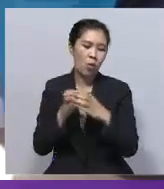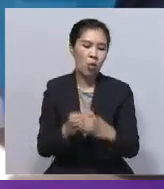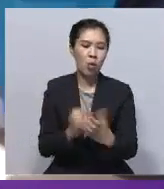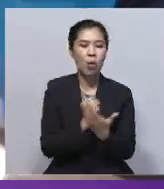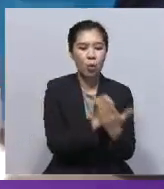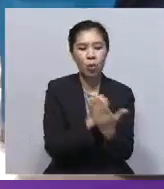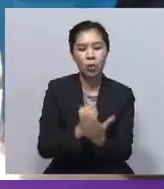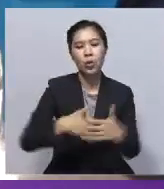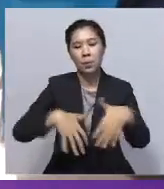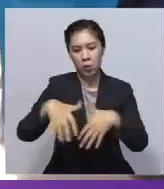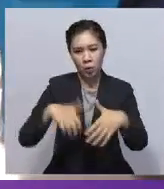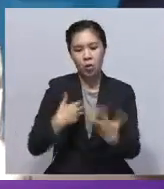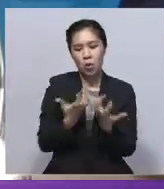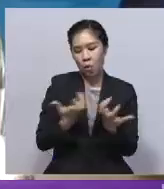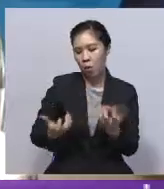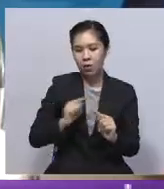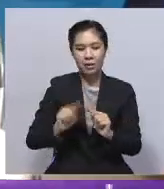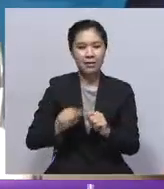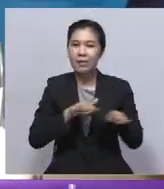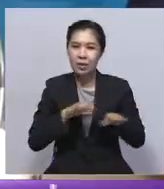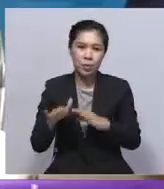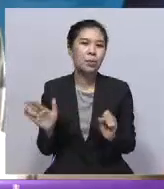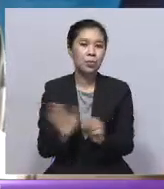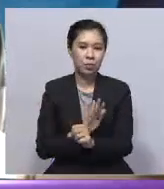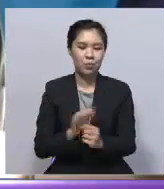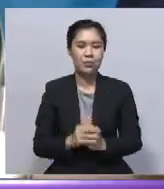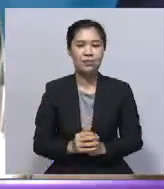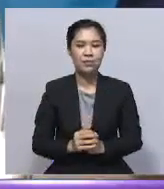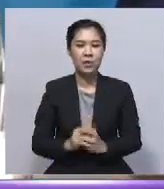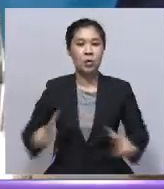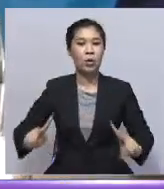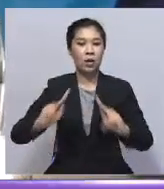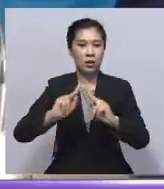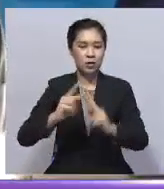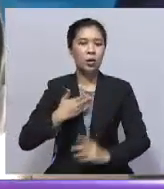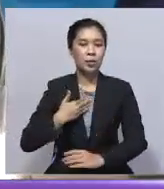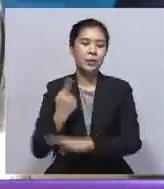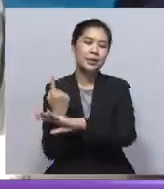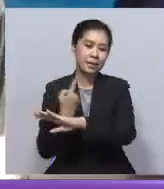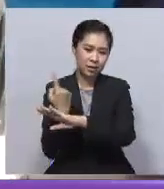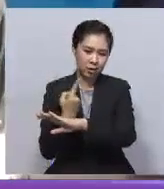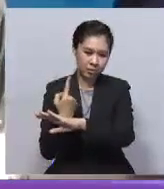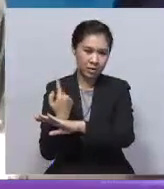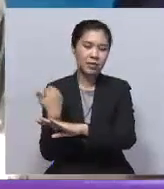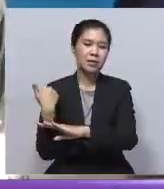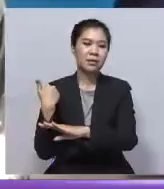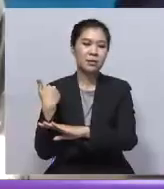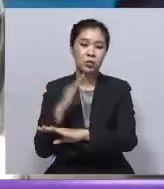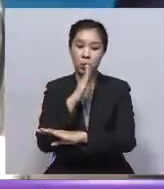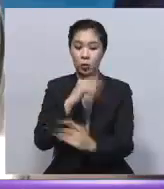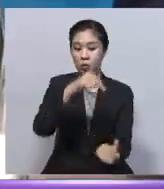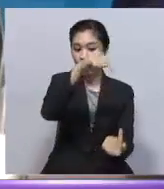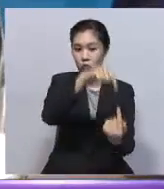าชนเครื่องไม้เครื่องมือเรามีพร้อมนะครับในส่วนกระทรวงเองเราก็มีเฮลิคอปเตอร์นะครับที่สามารถถ้าจุดไหน